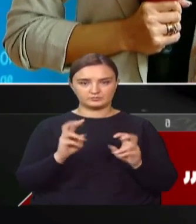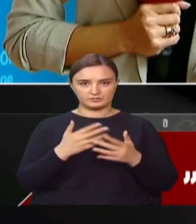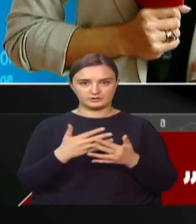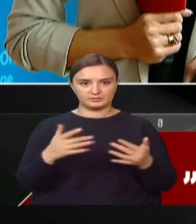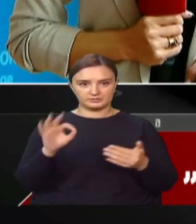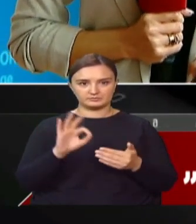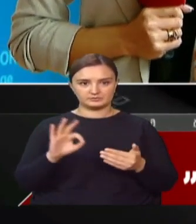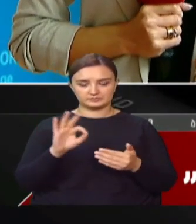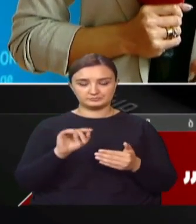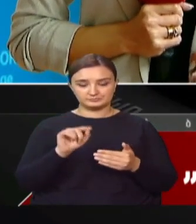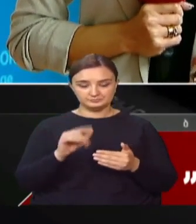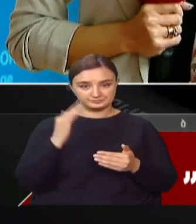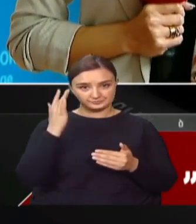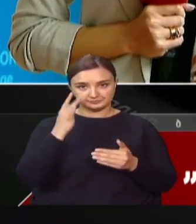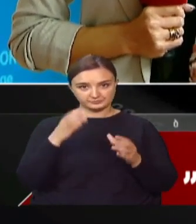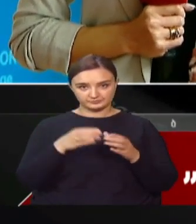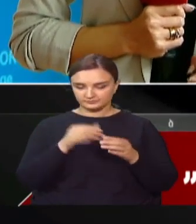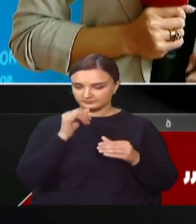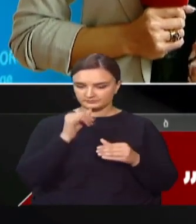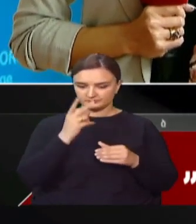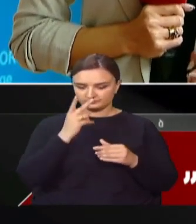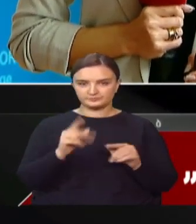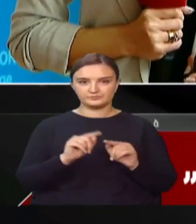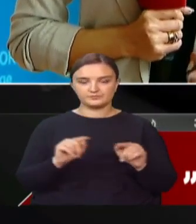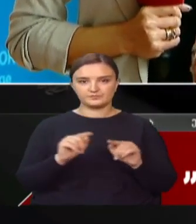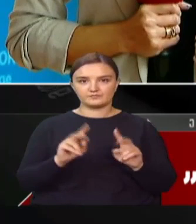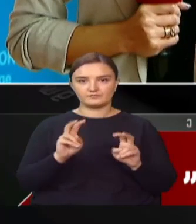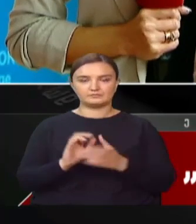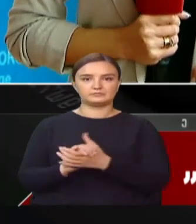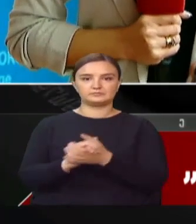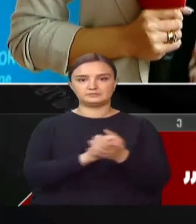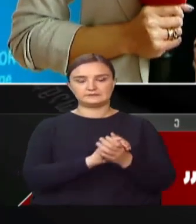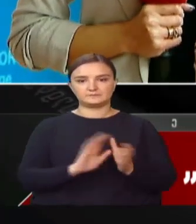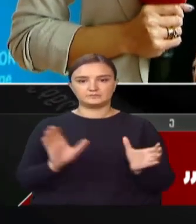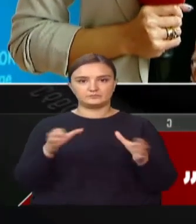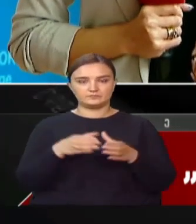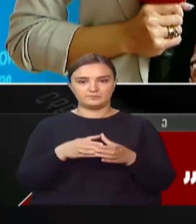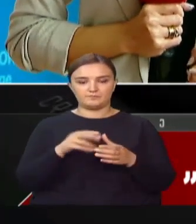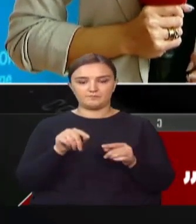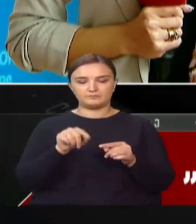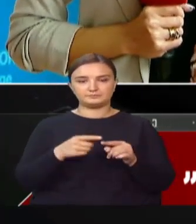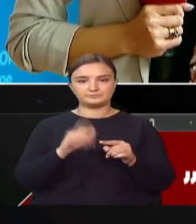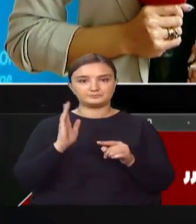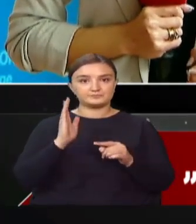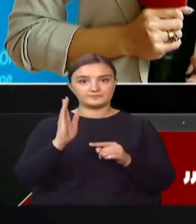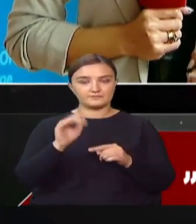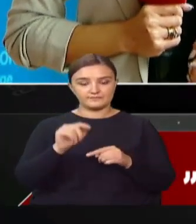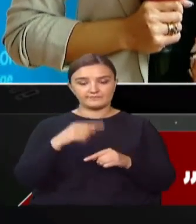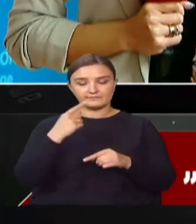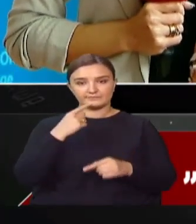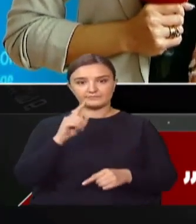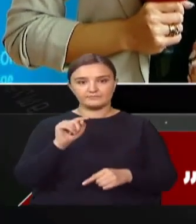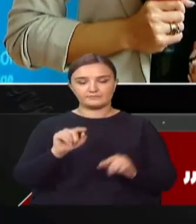ამასთან მართველი გუნდი ვერ ხედავს ოპოზიციის ერთობლივ გაერთიანებას და ამის პერსპექტივას. ინიციატივას და აცხადებს,